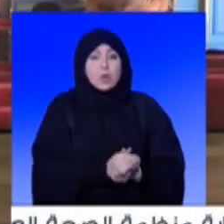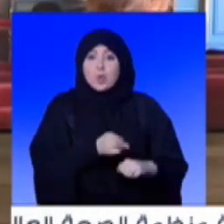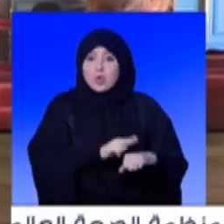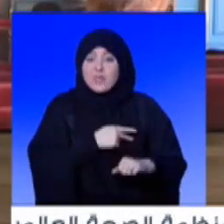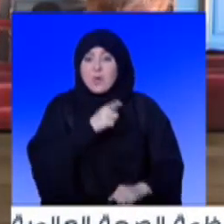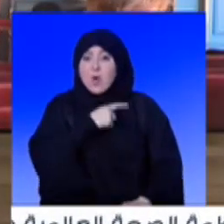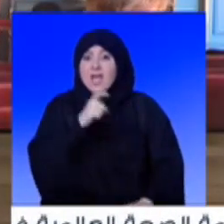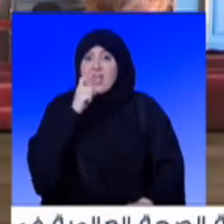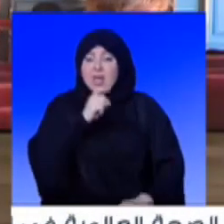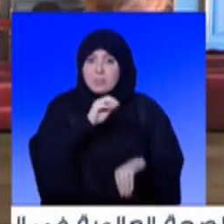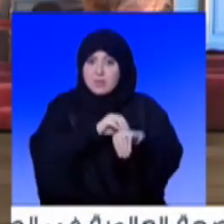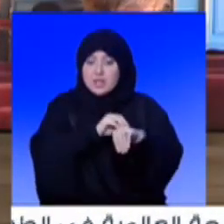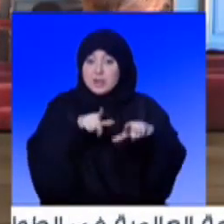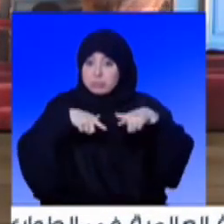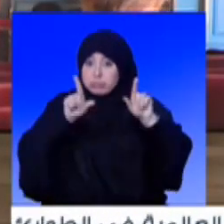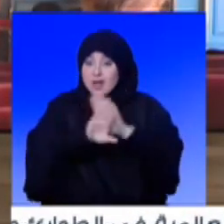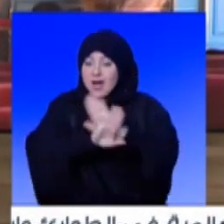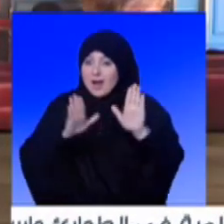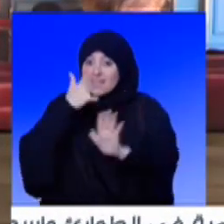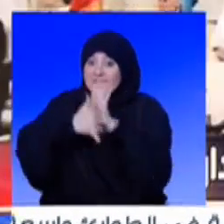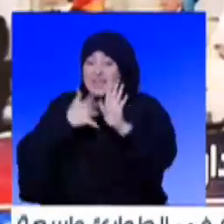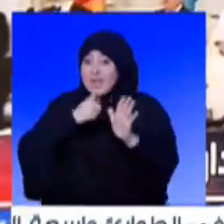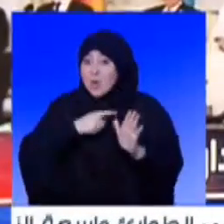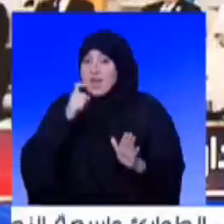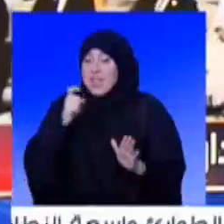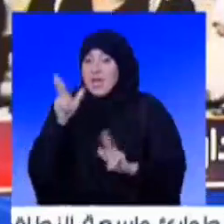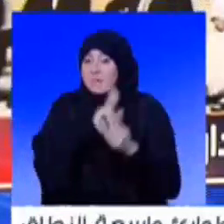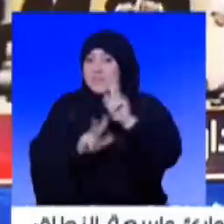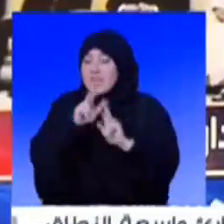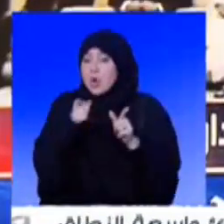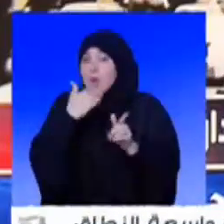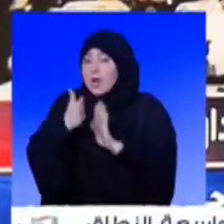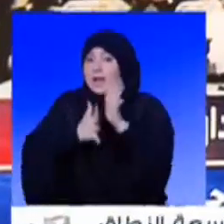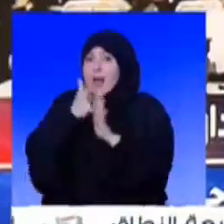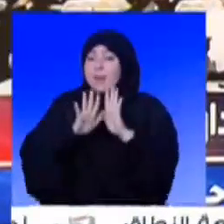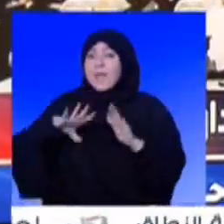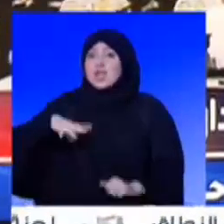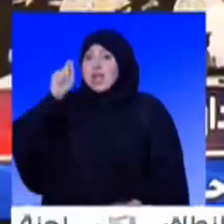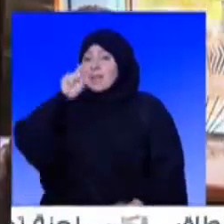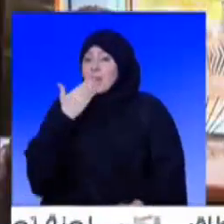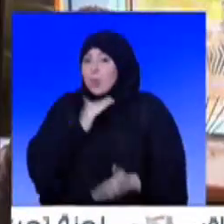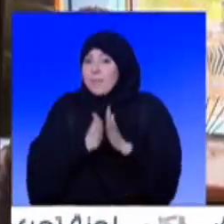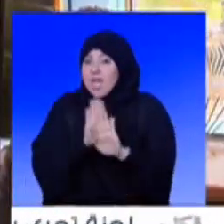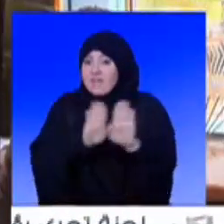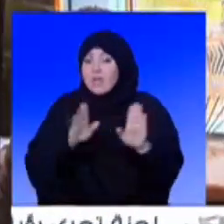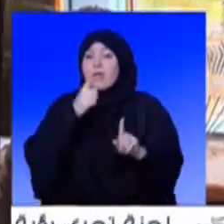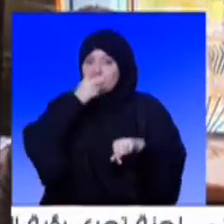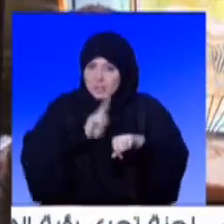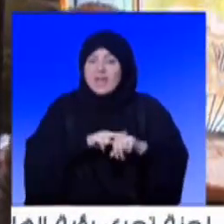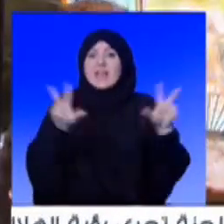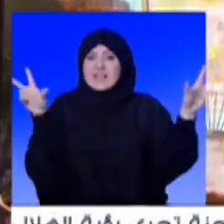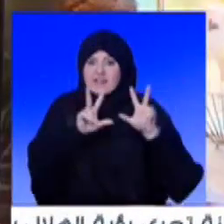تكذيب رسمي مباشره اثر انتشار التصريحات المنسوبه زورا الى حضره صاحب السمو امير البلاد المفدى تمادت بعض